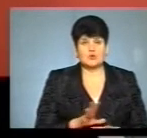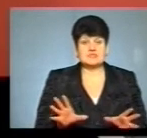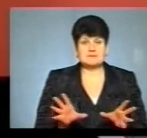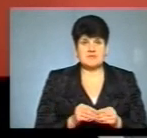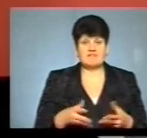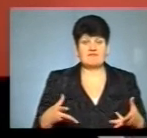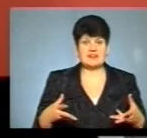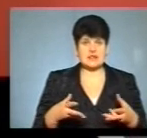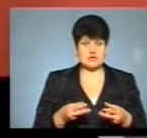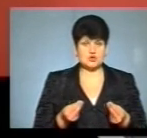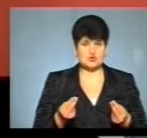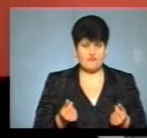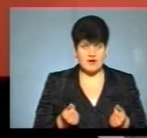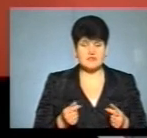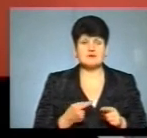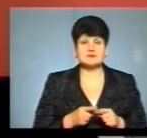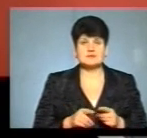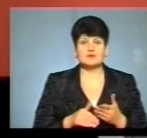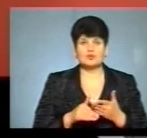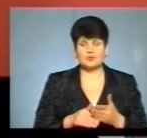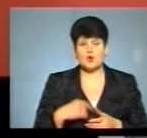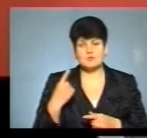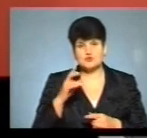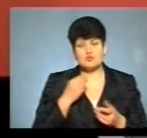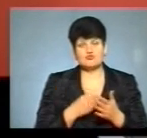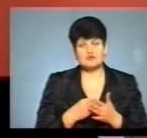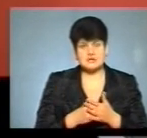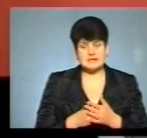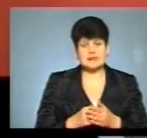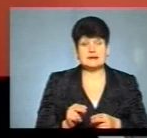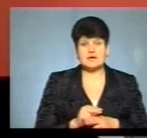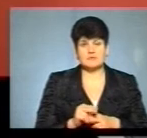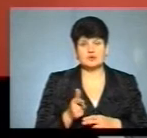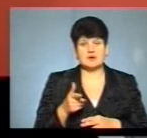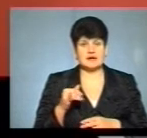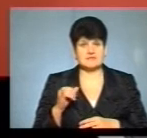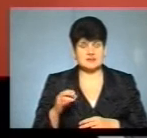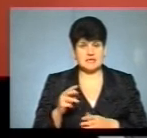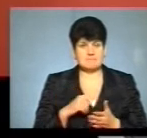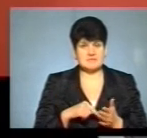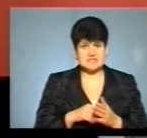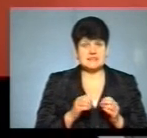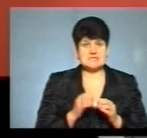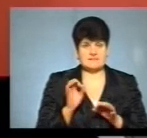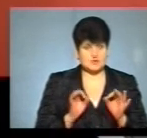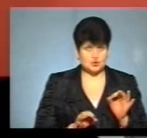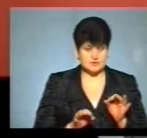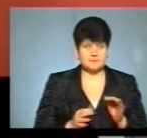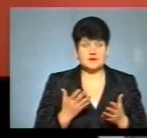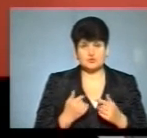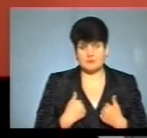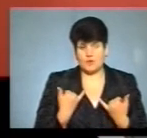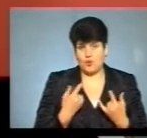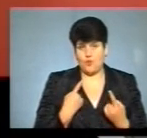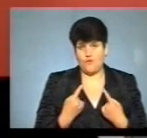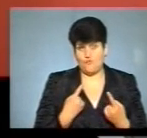співфінансування, ну, власне, така допомога з обласного бюджету на ремонт Гаївського мосту. Це 10%. Скажіть, власне, чи якщо ми говоримо, тому